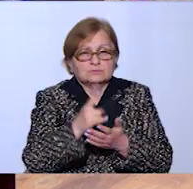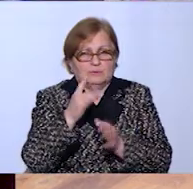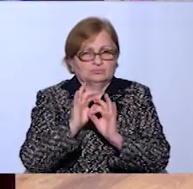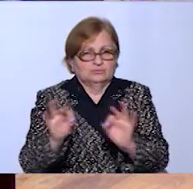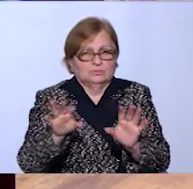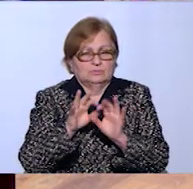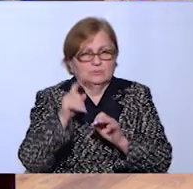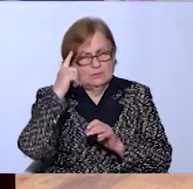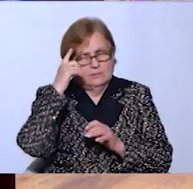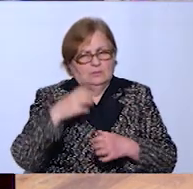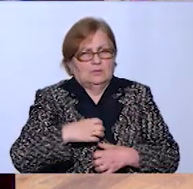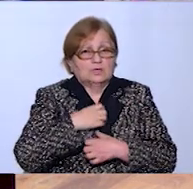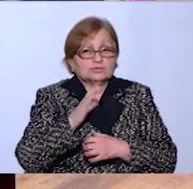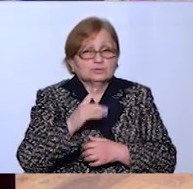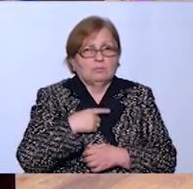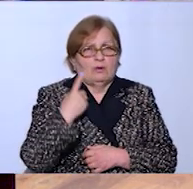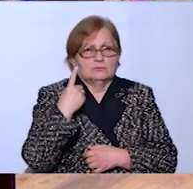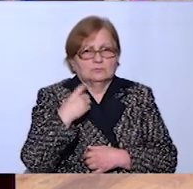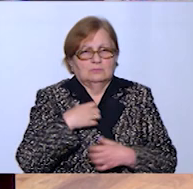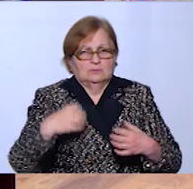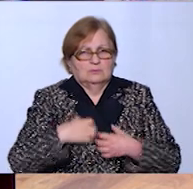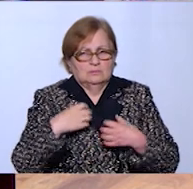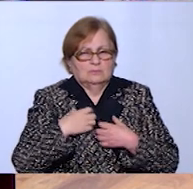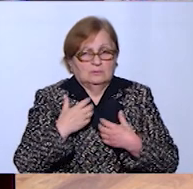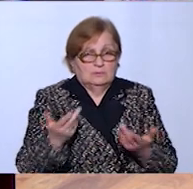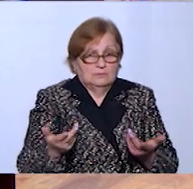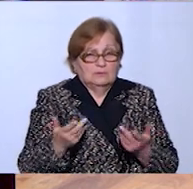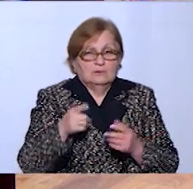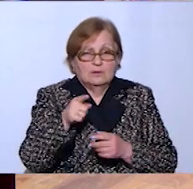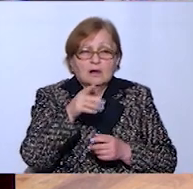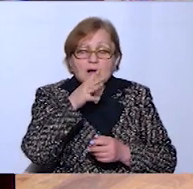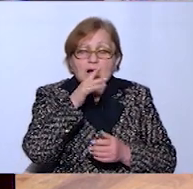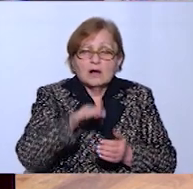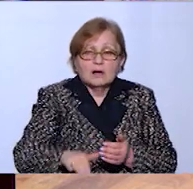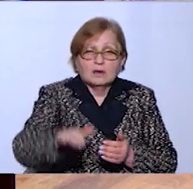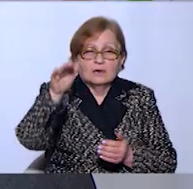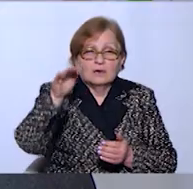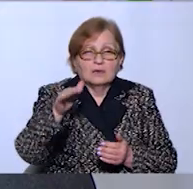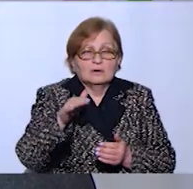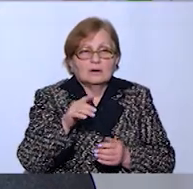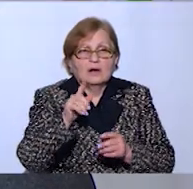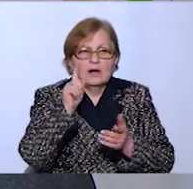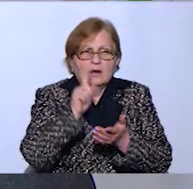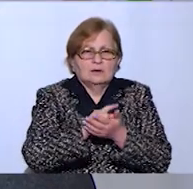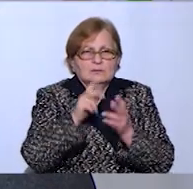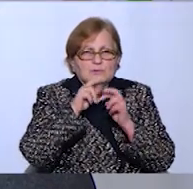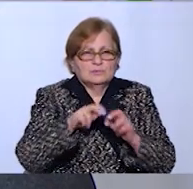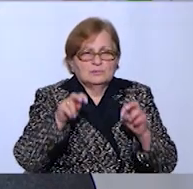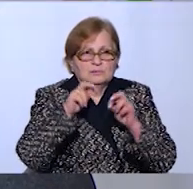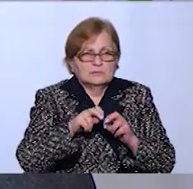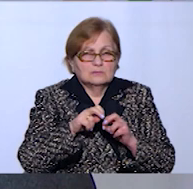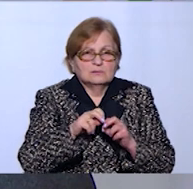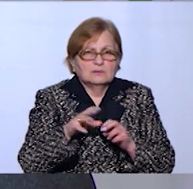ვთქვათ, ბავშვისთვის ზოგადად ხელმისაწვდომი არ უნდა იყოს მსგავსი ინფორმაცია. კი ბატონო, რაც კონკრეტულად. კი, ესე იგი ინფორმაციის მიწოდება